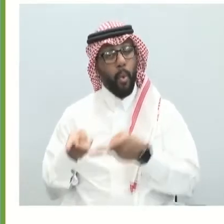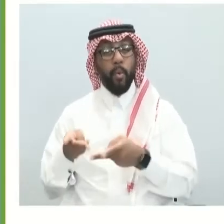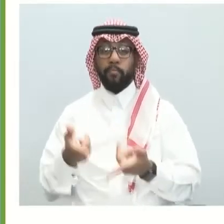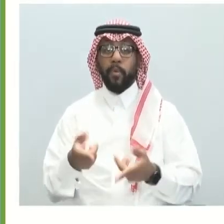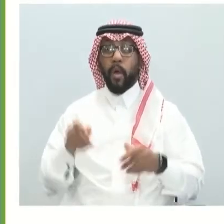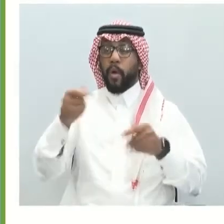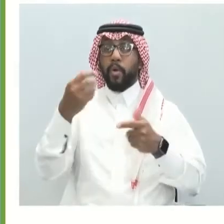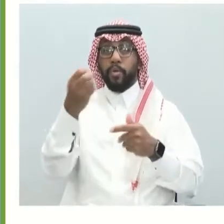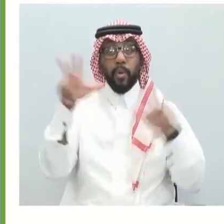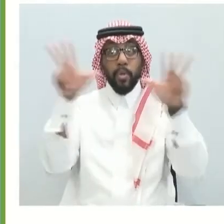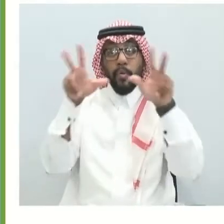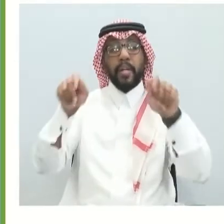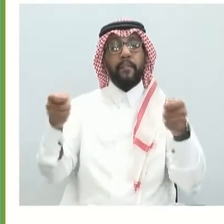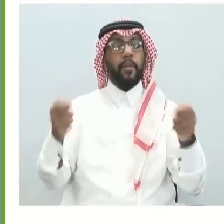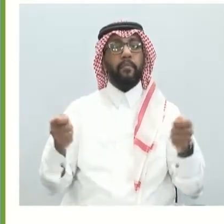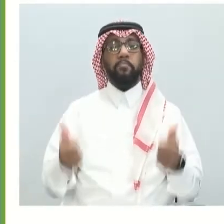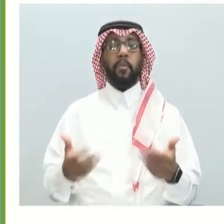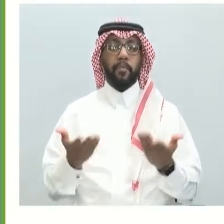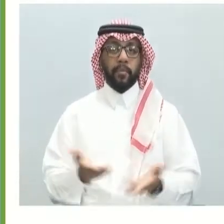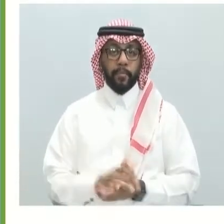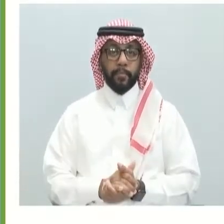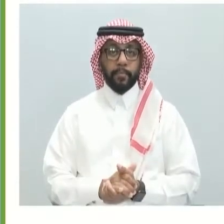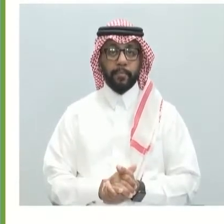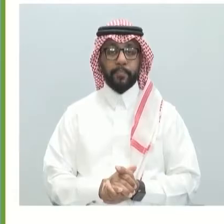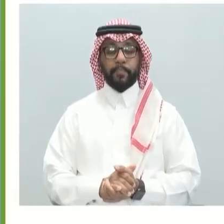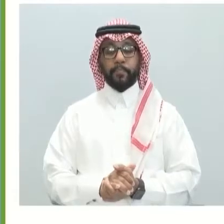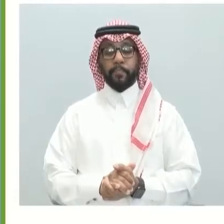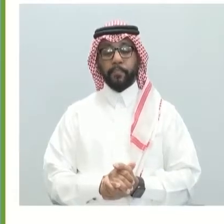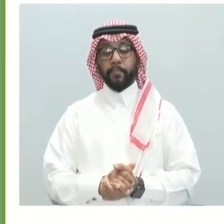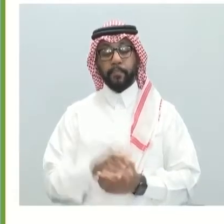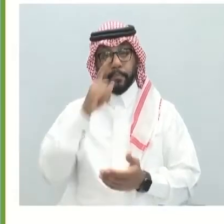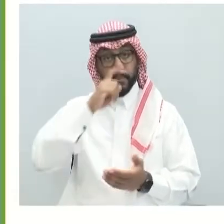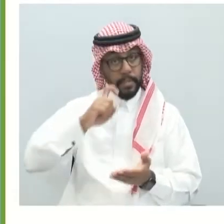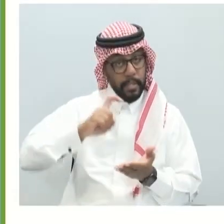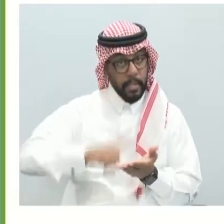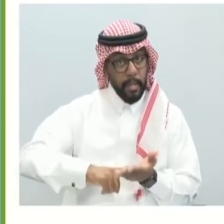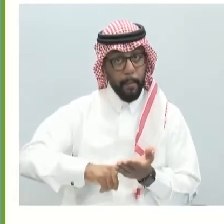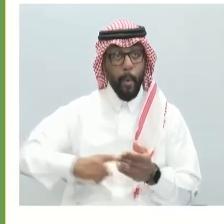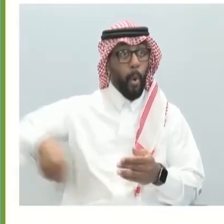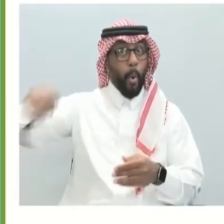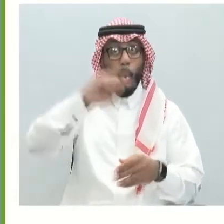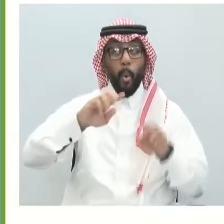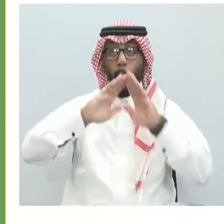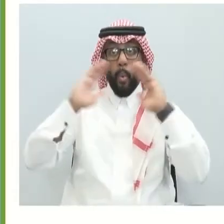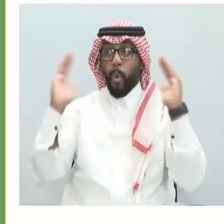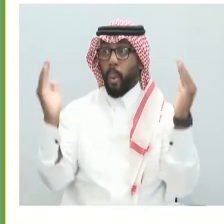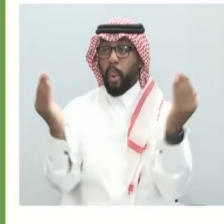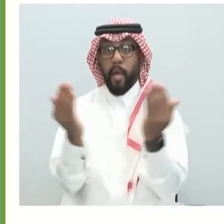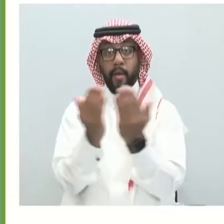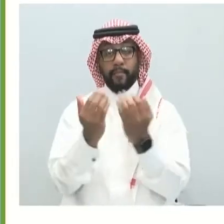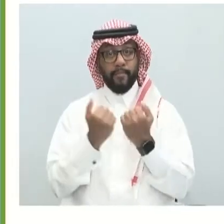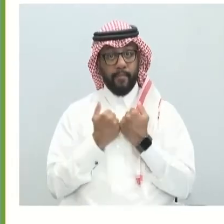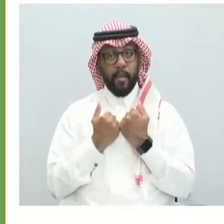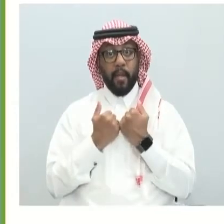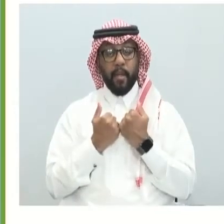في مجاله النوم يجب ان تكون غرفه النوم مناسبه